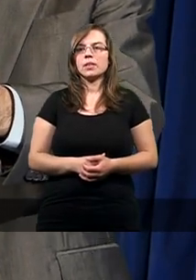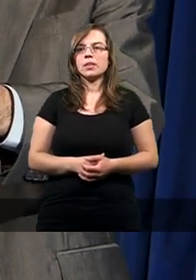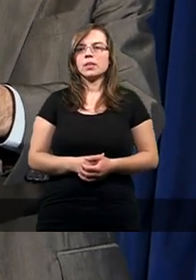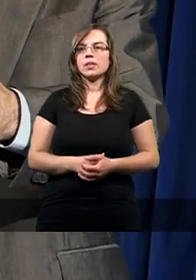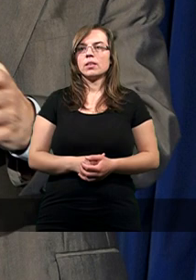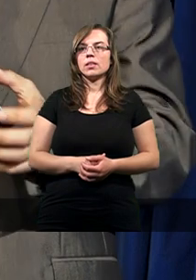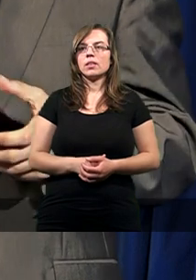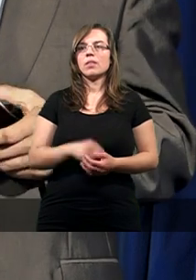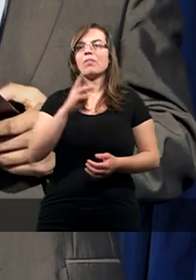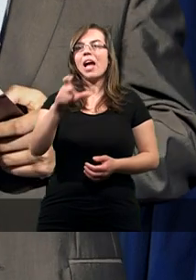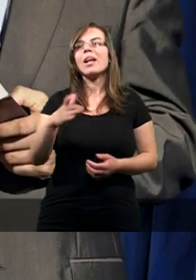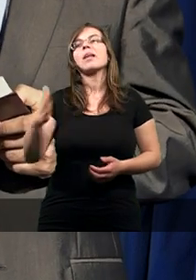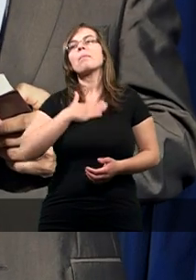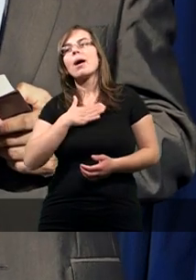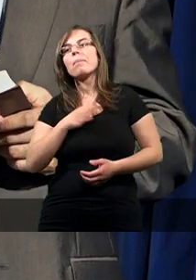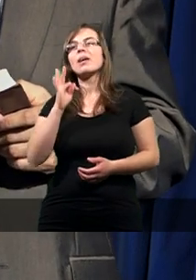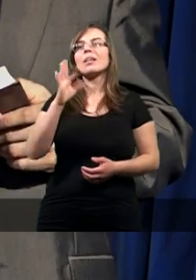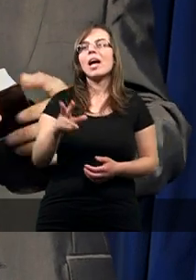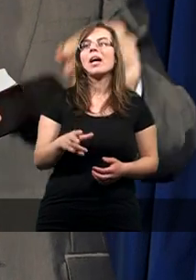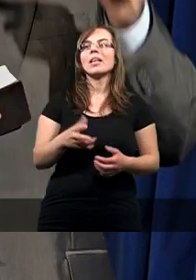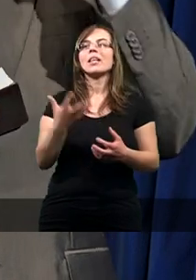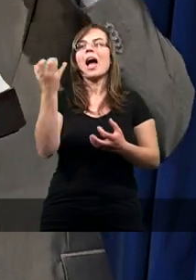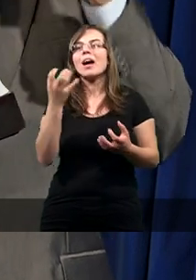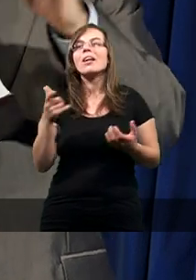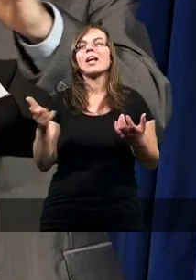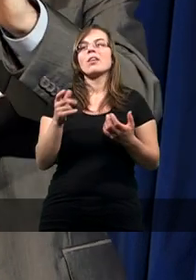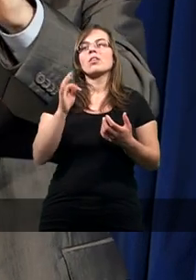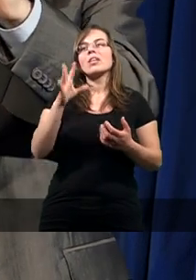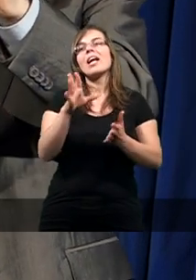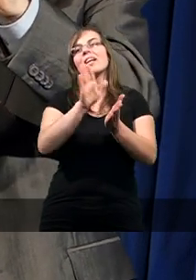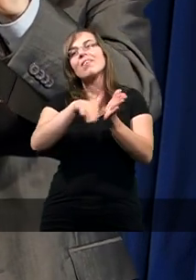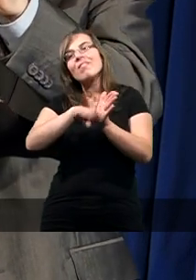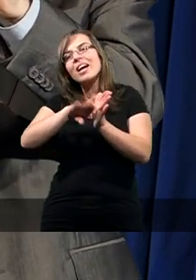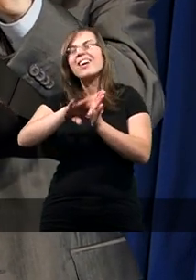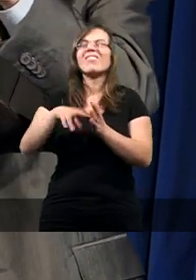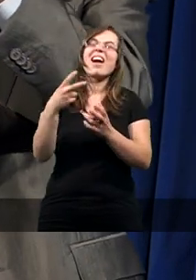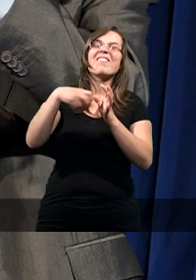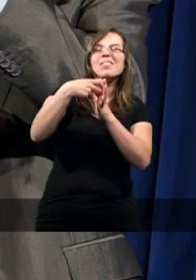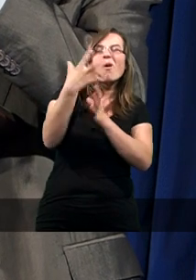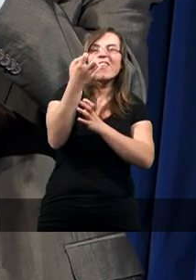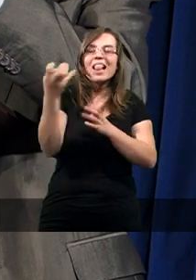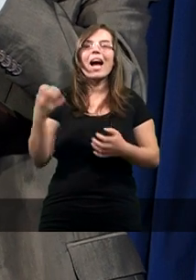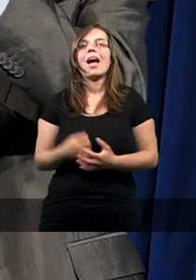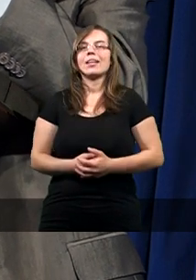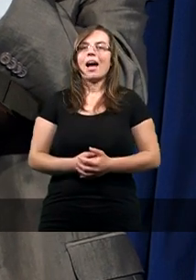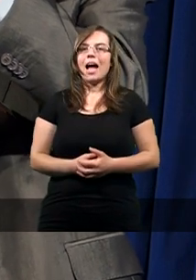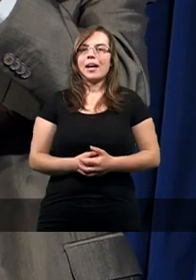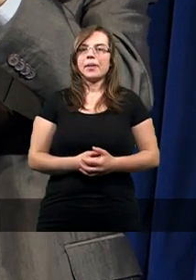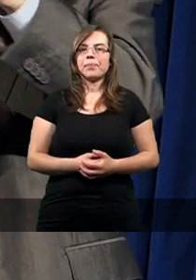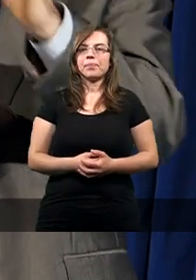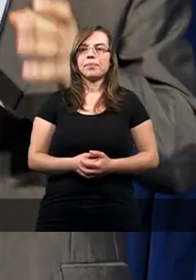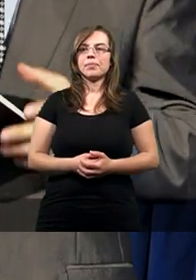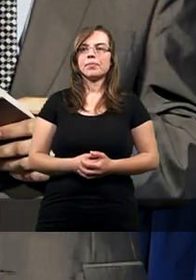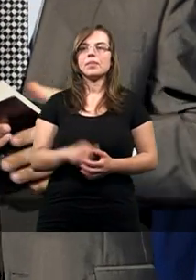wedding service. Więc mamy takie nagranie na taśmie takiej zwykłej filmowej. And if you listen to